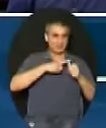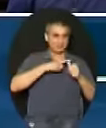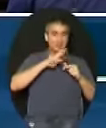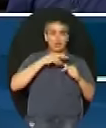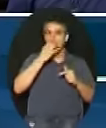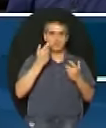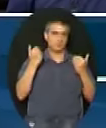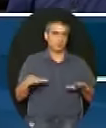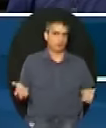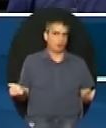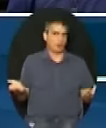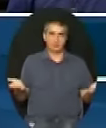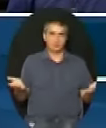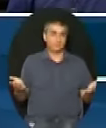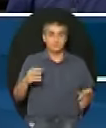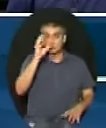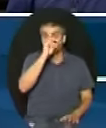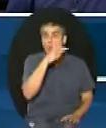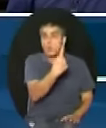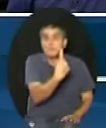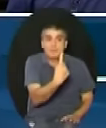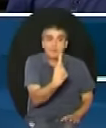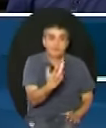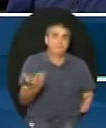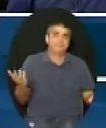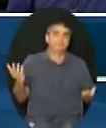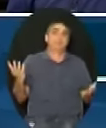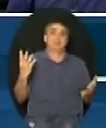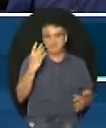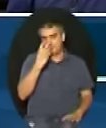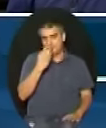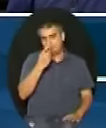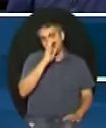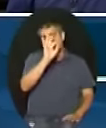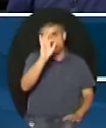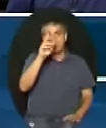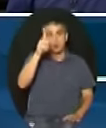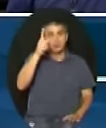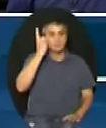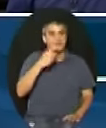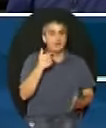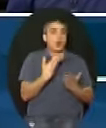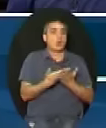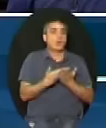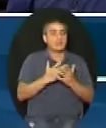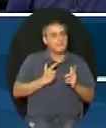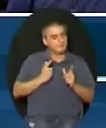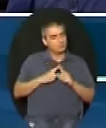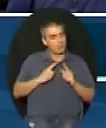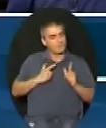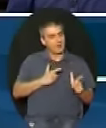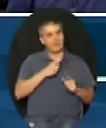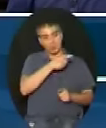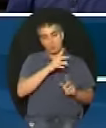הנאום הזה נכשל. למעשה, אובמה, למרבה העצב, כן, שלא לפחות, הוא צריך להודות שבמלחמה בינו